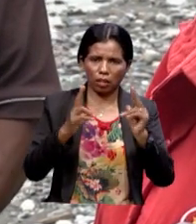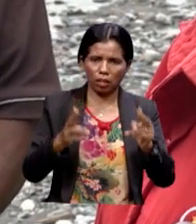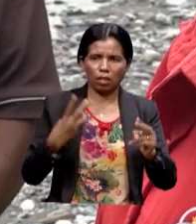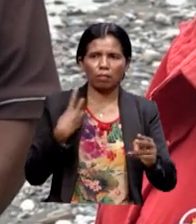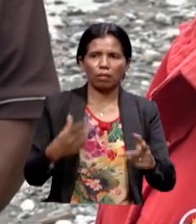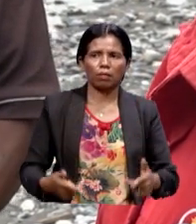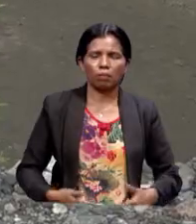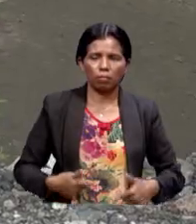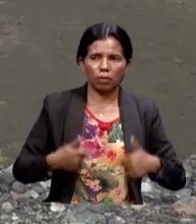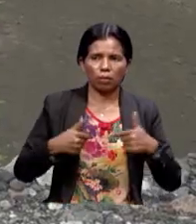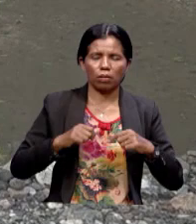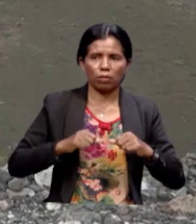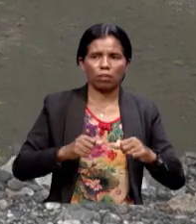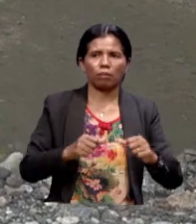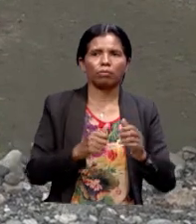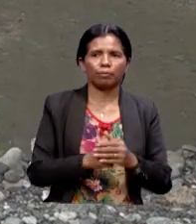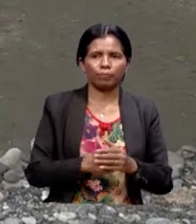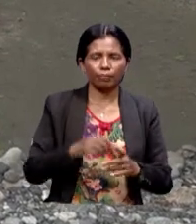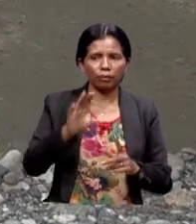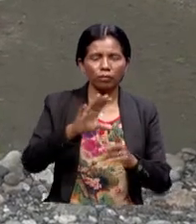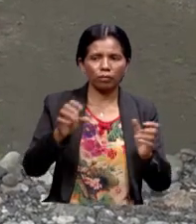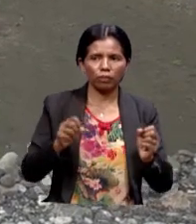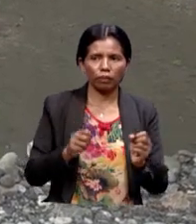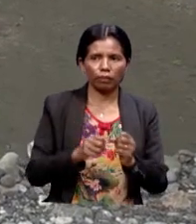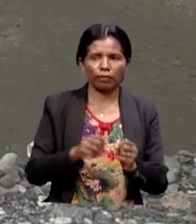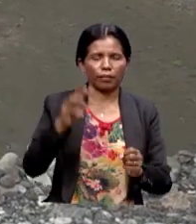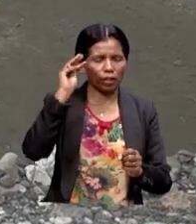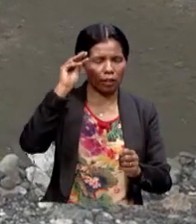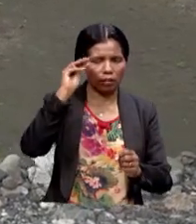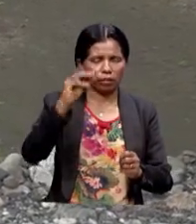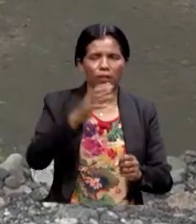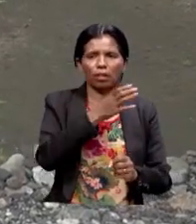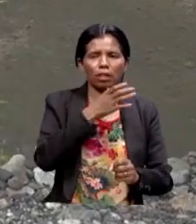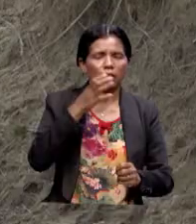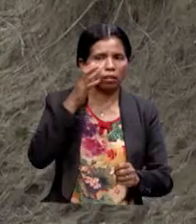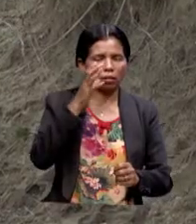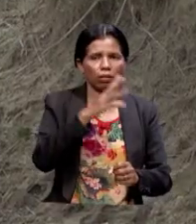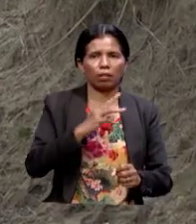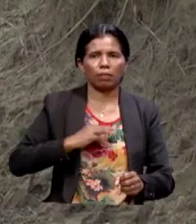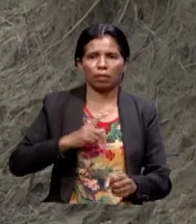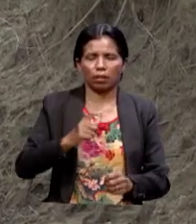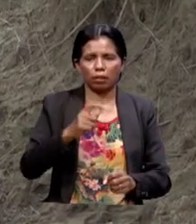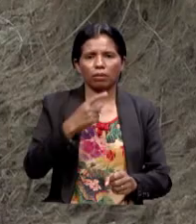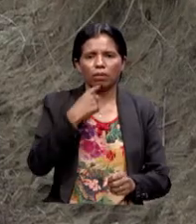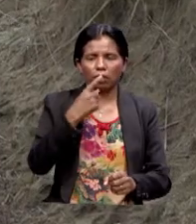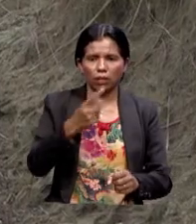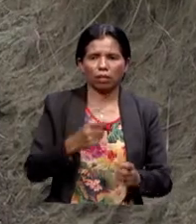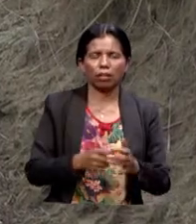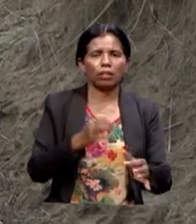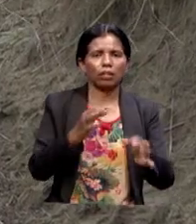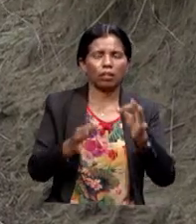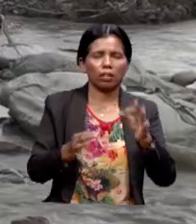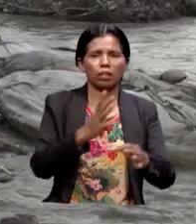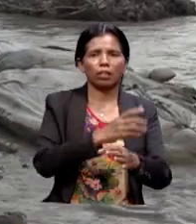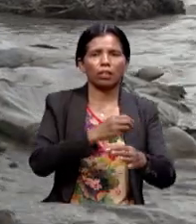murisne odoi halau baoi. Hala indane sefi seksaun irigasaun Ministeru Agrikultura no Pesca Manatutu explica, mas ke ekipa